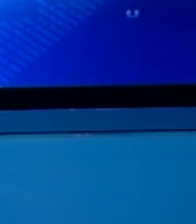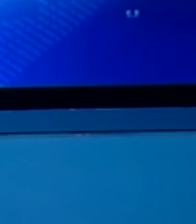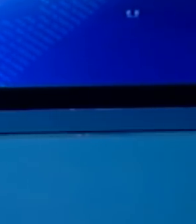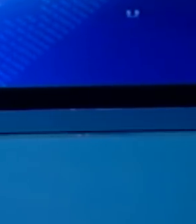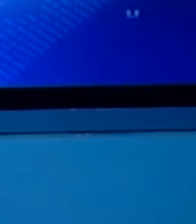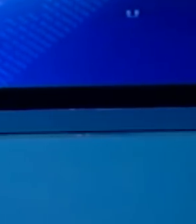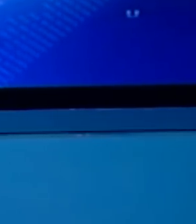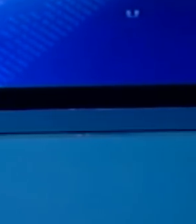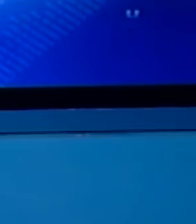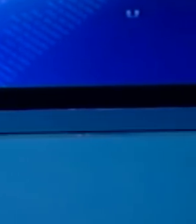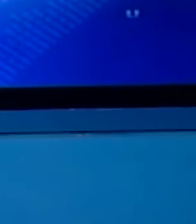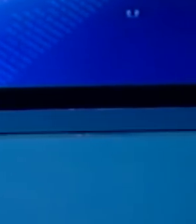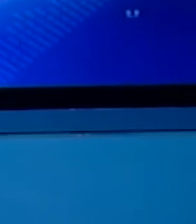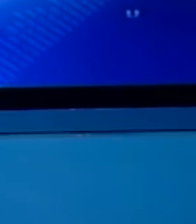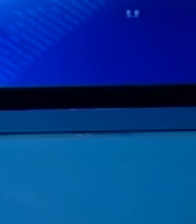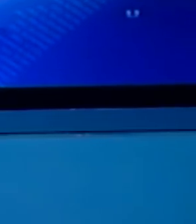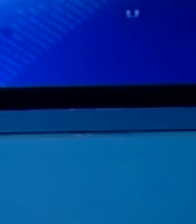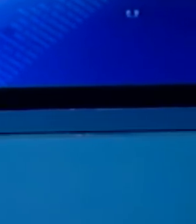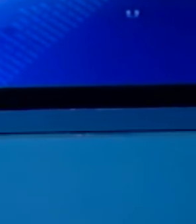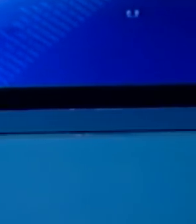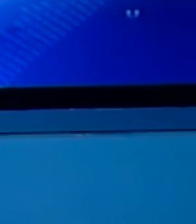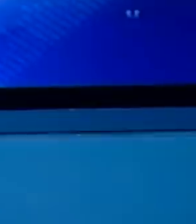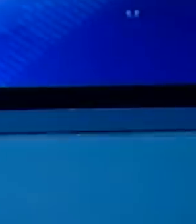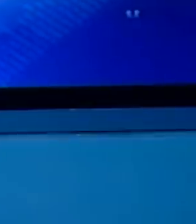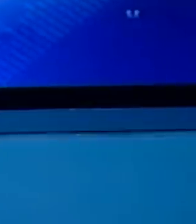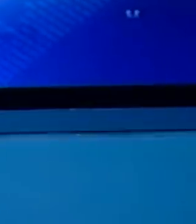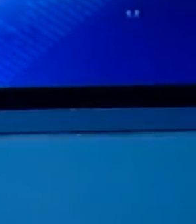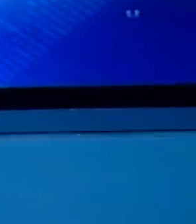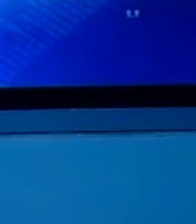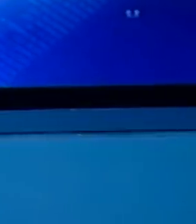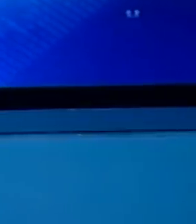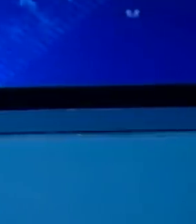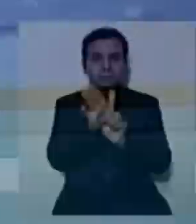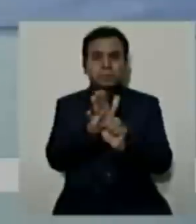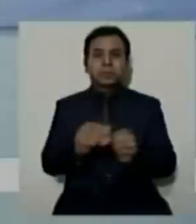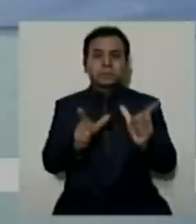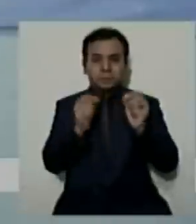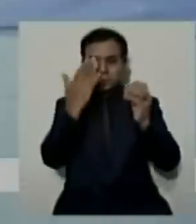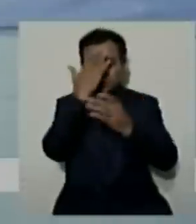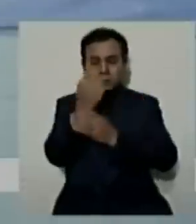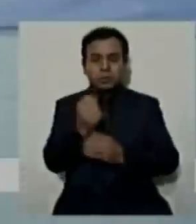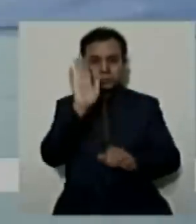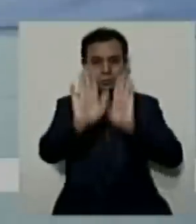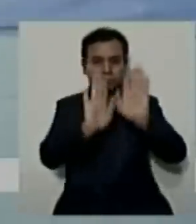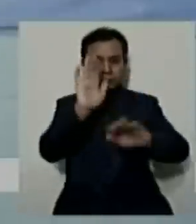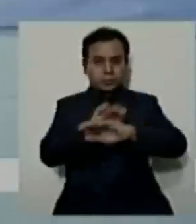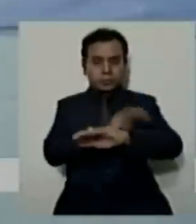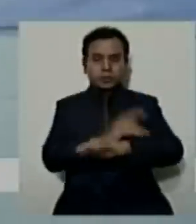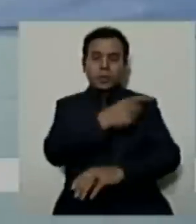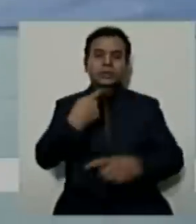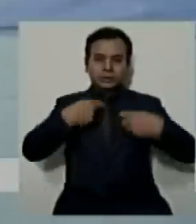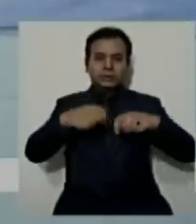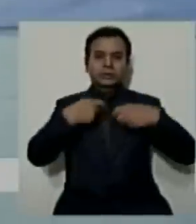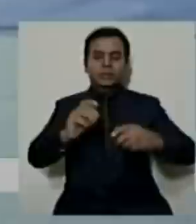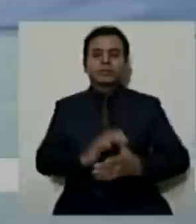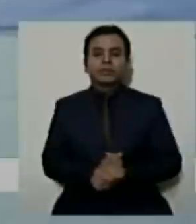দর্শক, করোনা পরিস্থিতি নিয়ে স্বাস্থ্য অধিদপ্তরের নিয়মিত বুলেটিন চলছে, আমরা সরাসরি চলে যাচ্ছি সেখানে। ঘরে থাকুন, কিন্তু